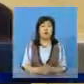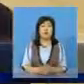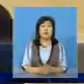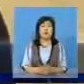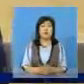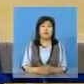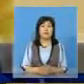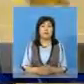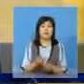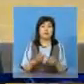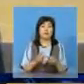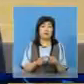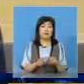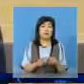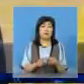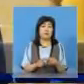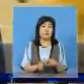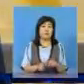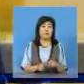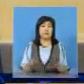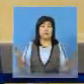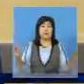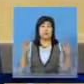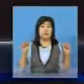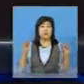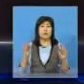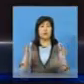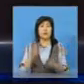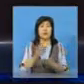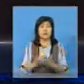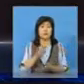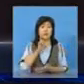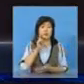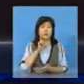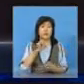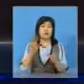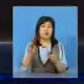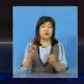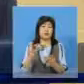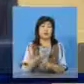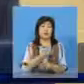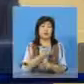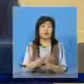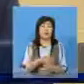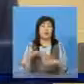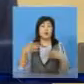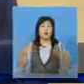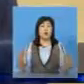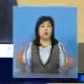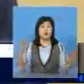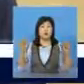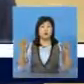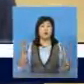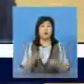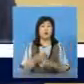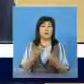әңгімеге саят. Сондықтан да осы спортпен айналысып жатқан жастарға сәттілік тілейміз бәріне де. Үлкен спорттық мереке өтіп